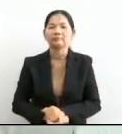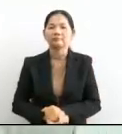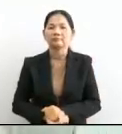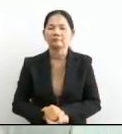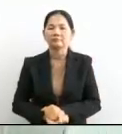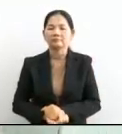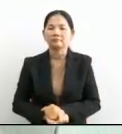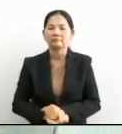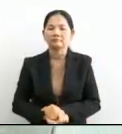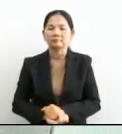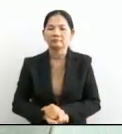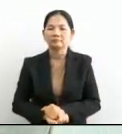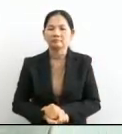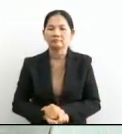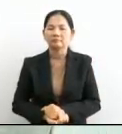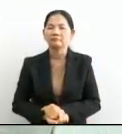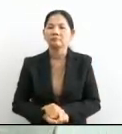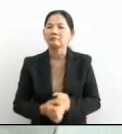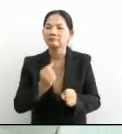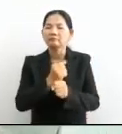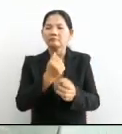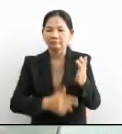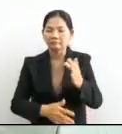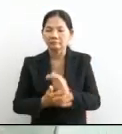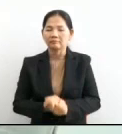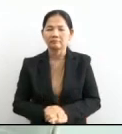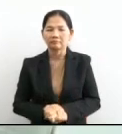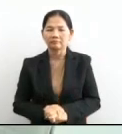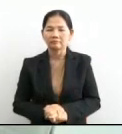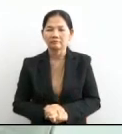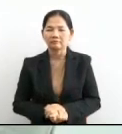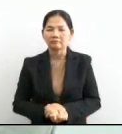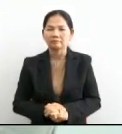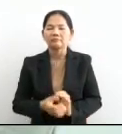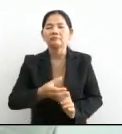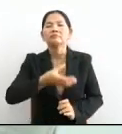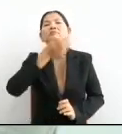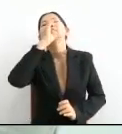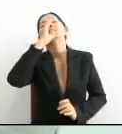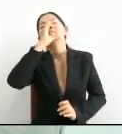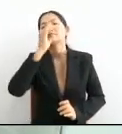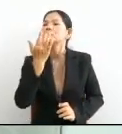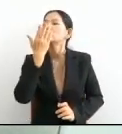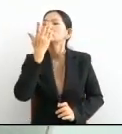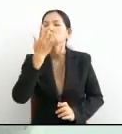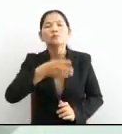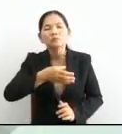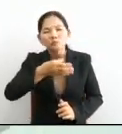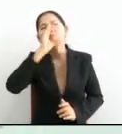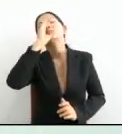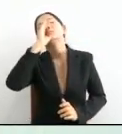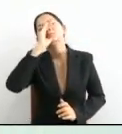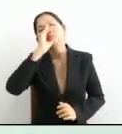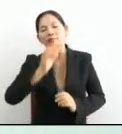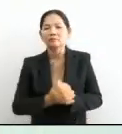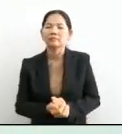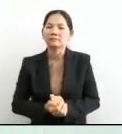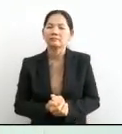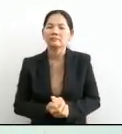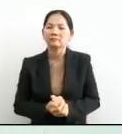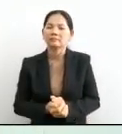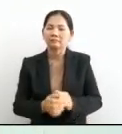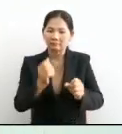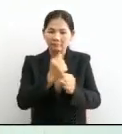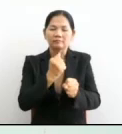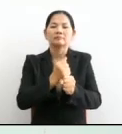chá kia prao xâm rạp đọc thuê ấy có chá kia prao xâm rạp nhằm nhằm tập chẳng chẳng ta ca nít kia ai thua bìa với